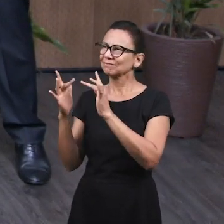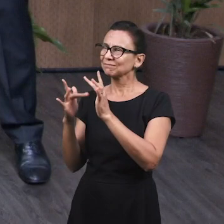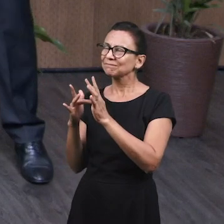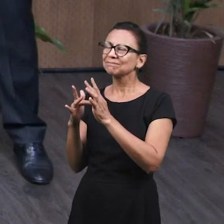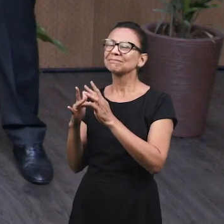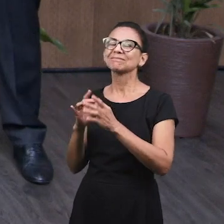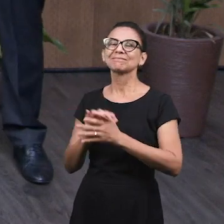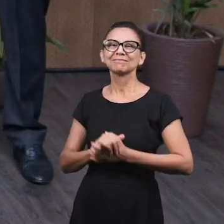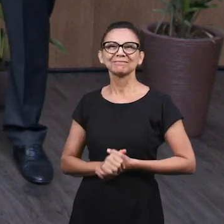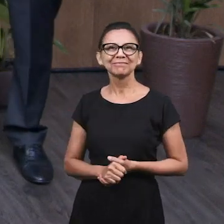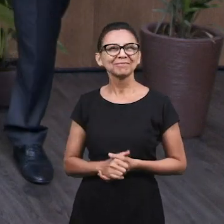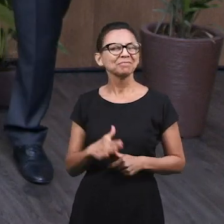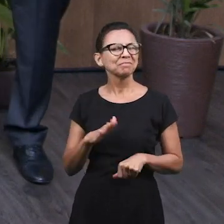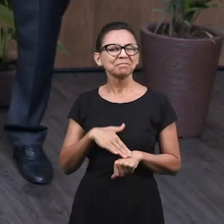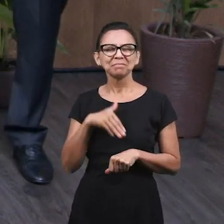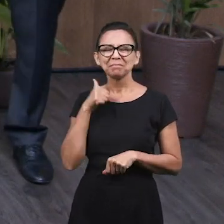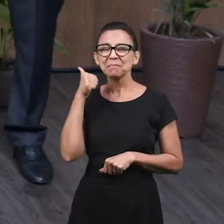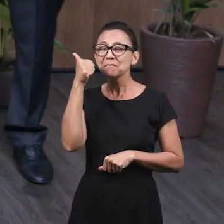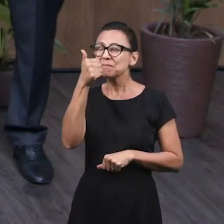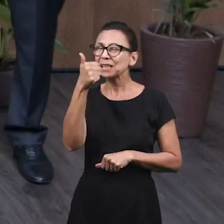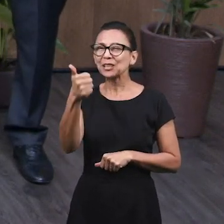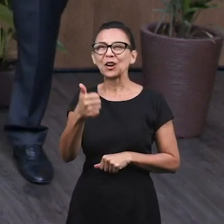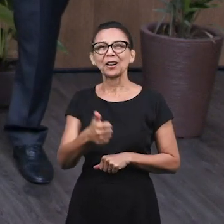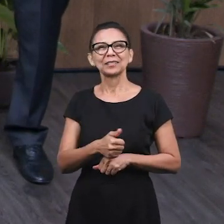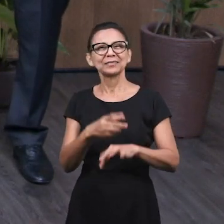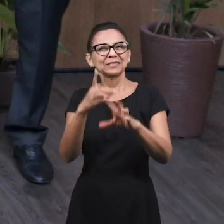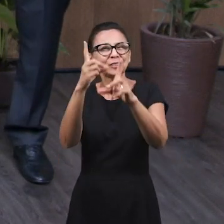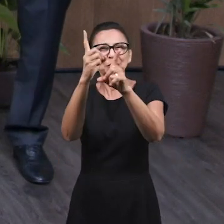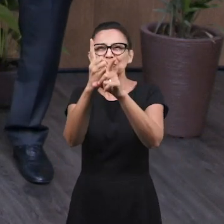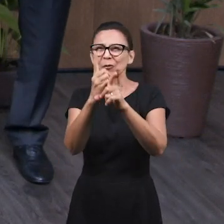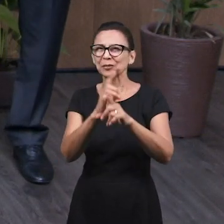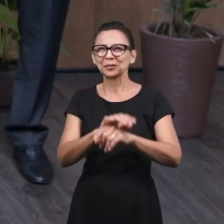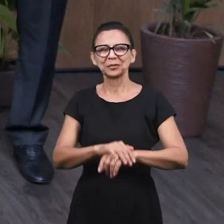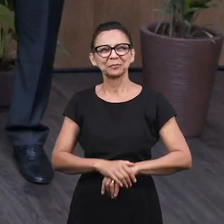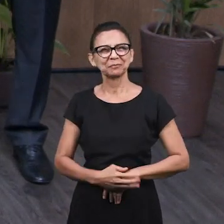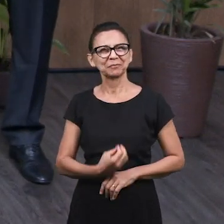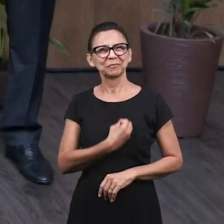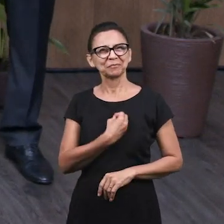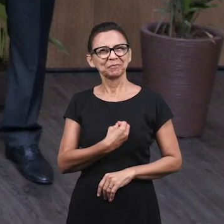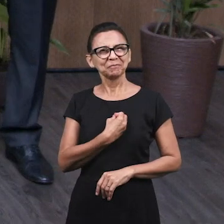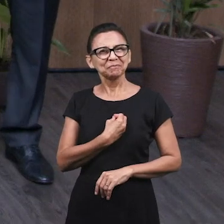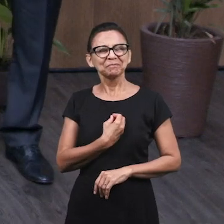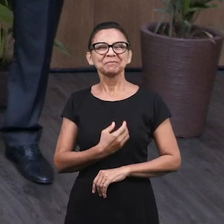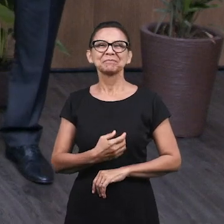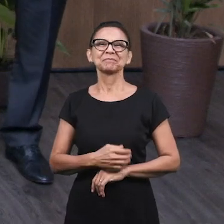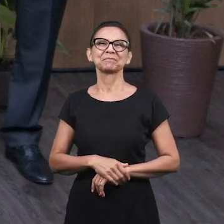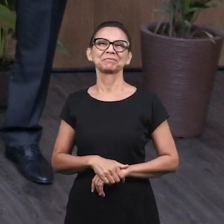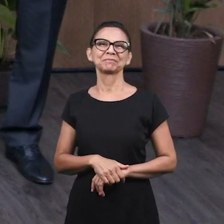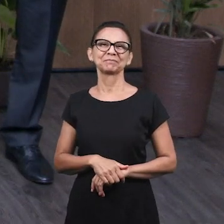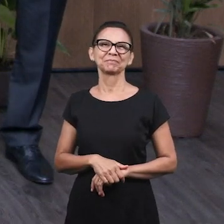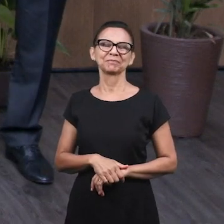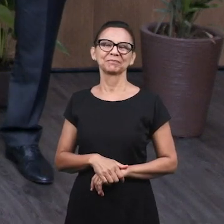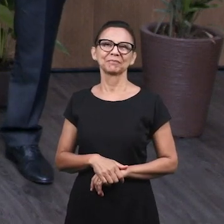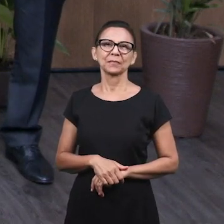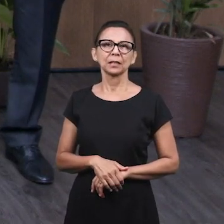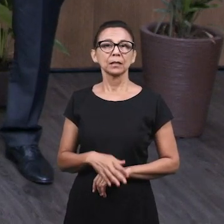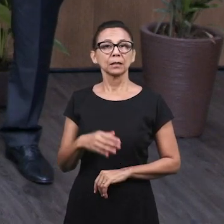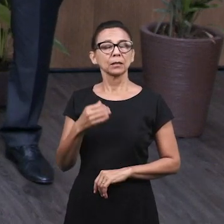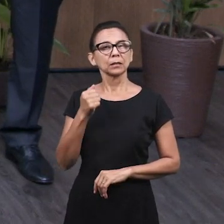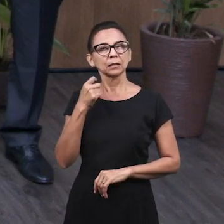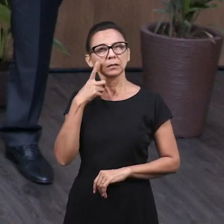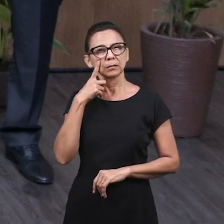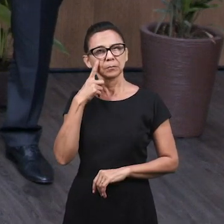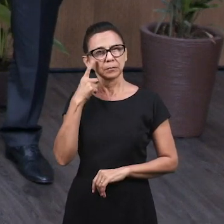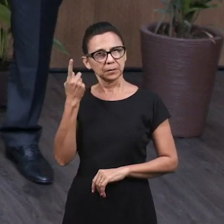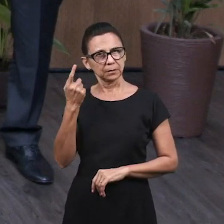Celui-là est la meilleure rencontre de la vie de l'homme. Observez que le Seigneur Jésus utilise l'expression